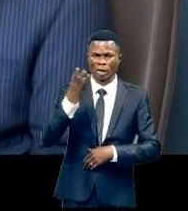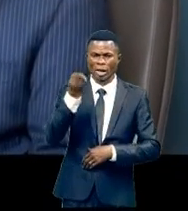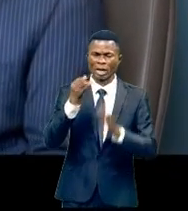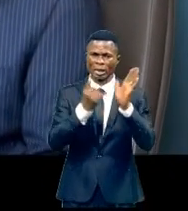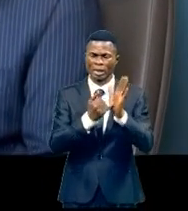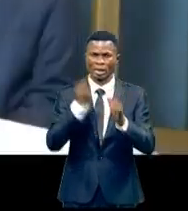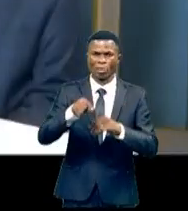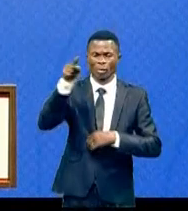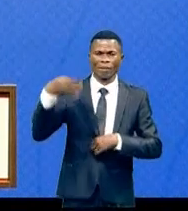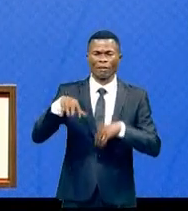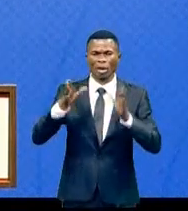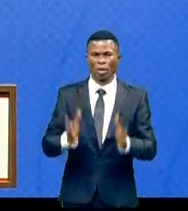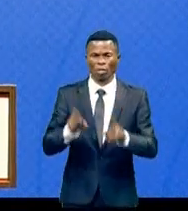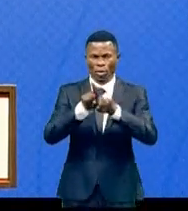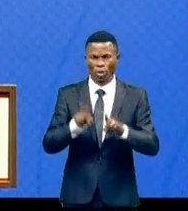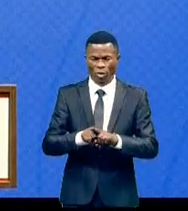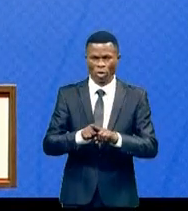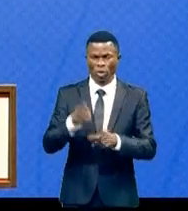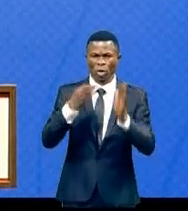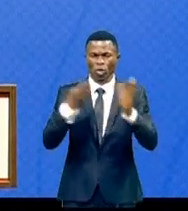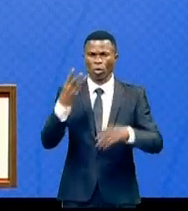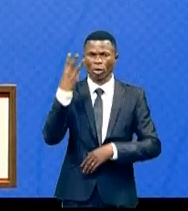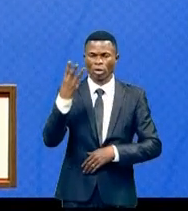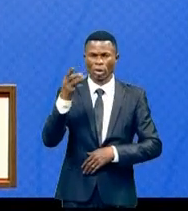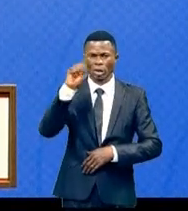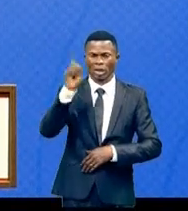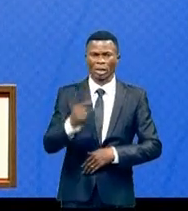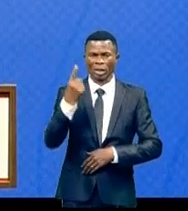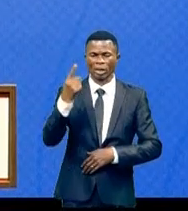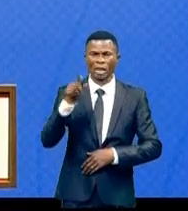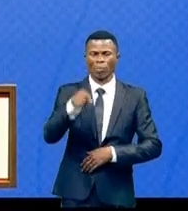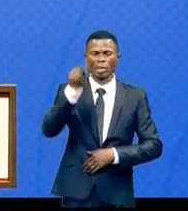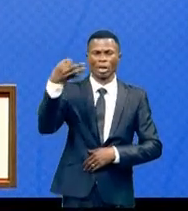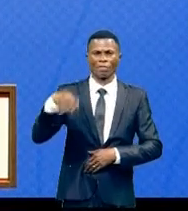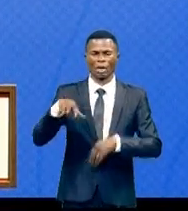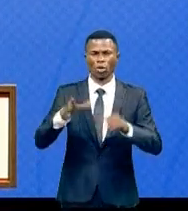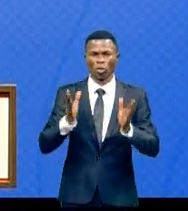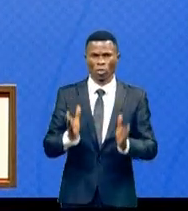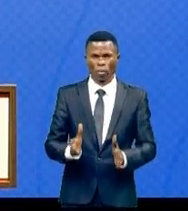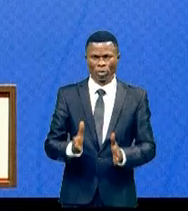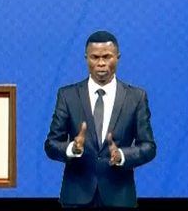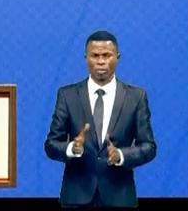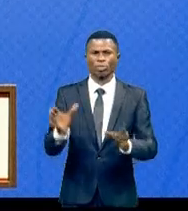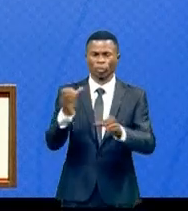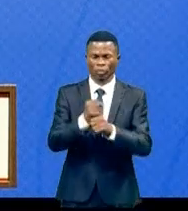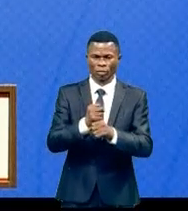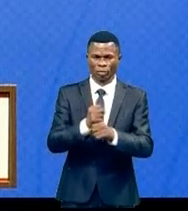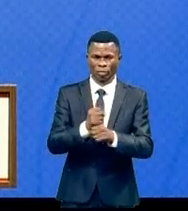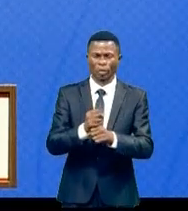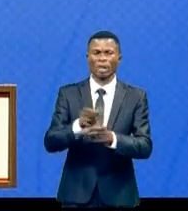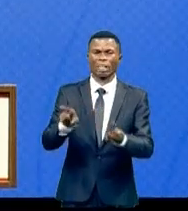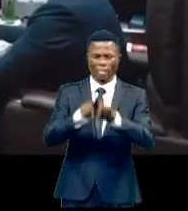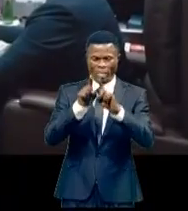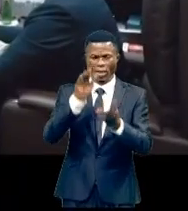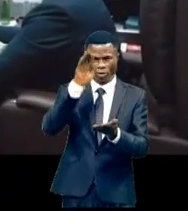milliards de francs congolais et de 93,31 milliards de francs congolais. Il en résulte un solde cumulé